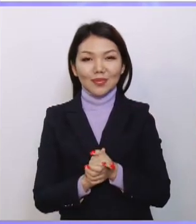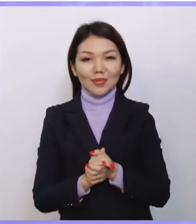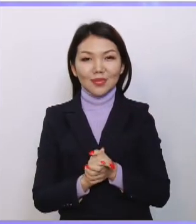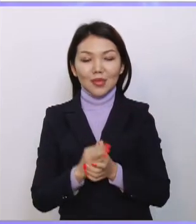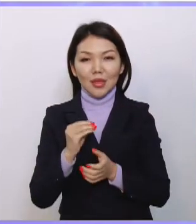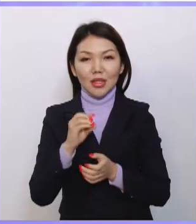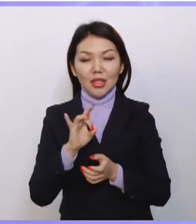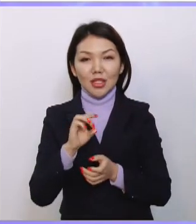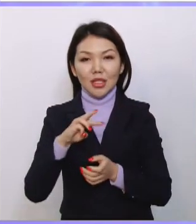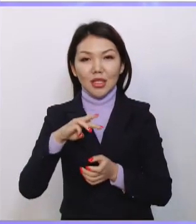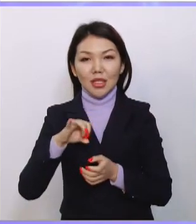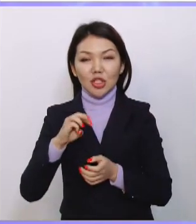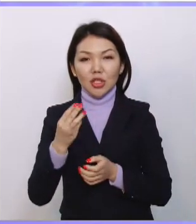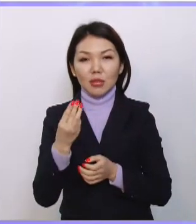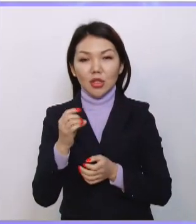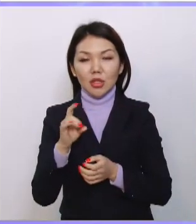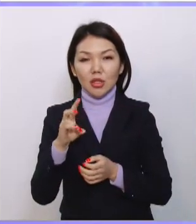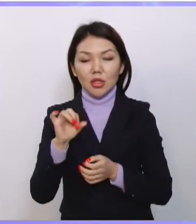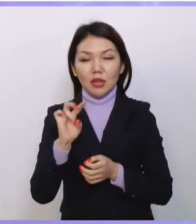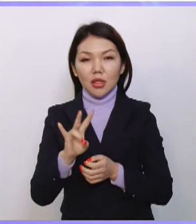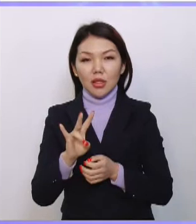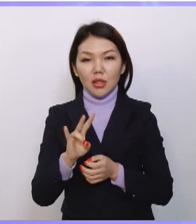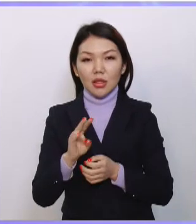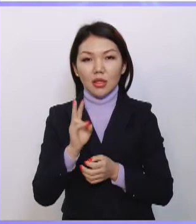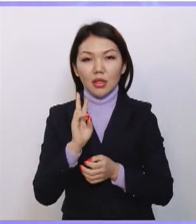Жер жемиштеринен кыям жасайт.